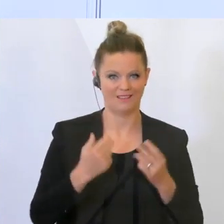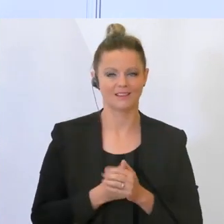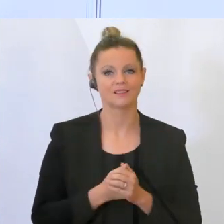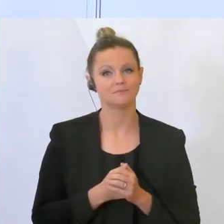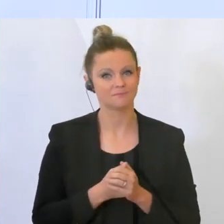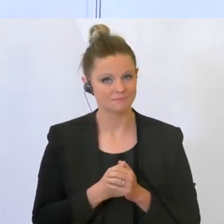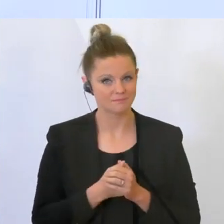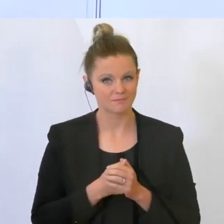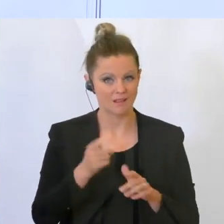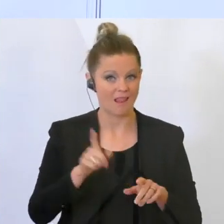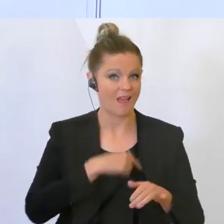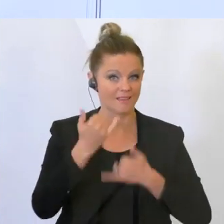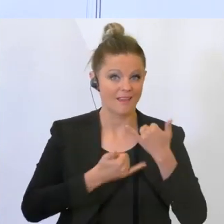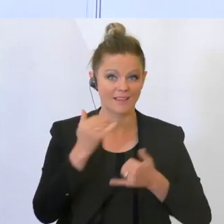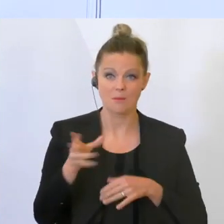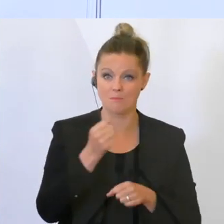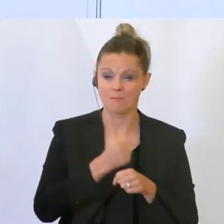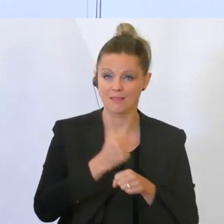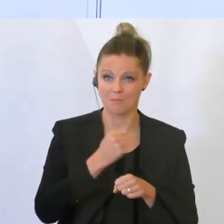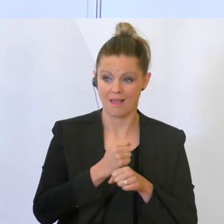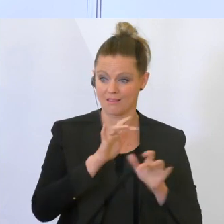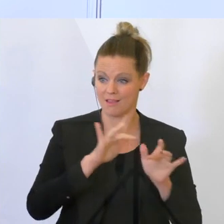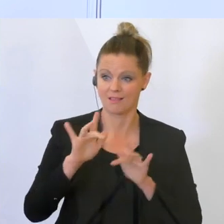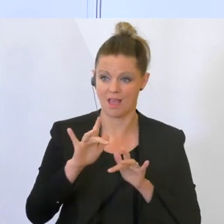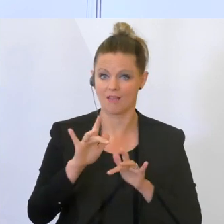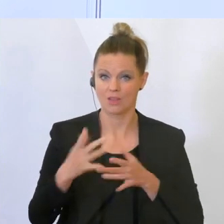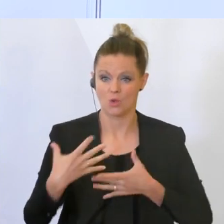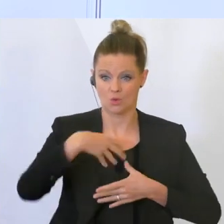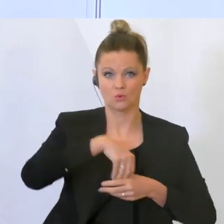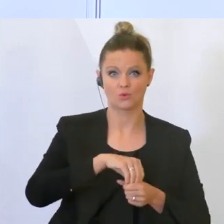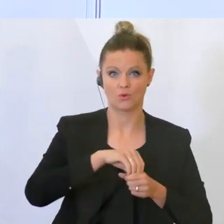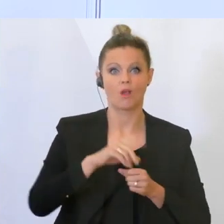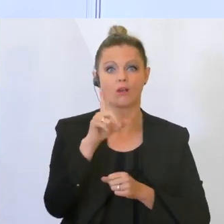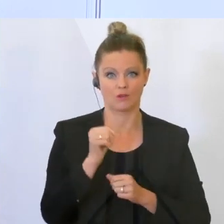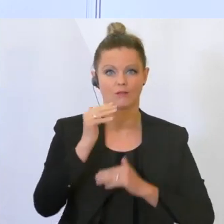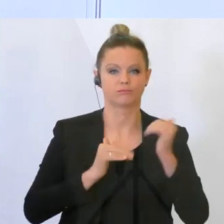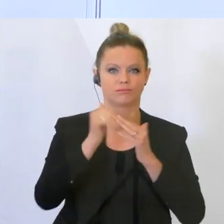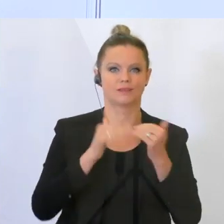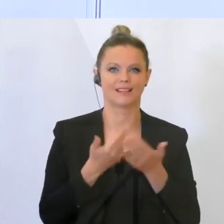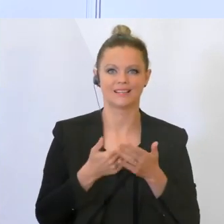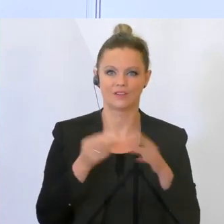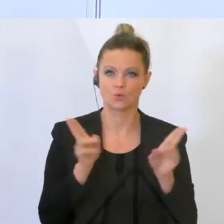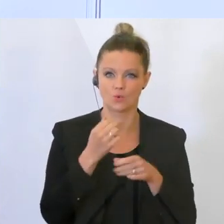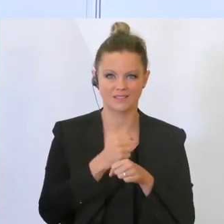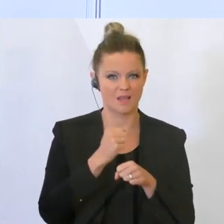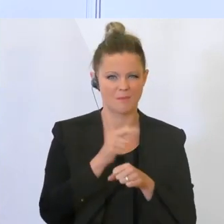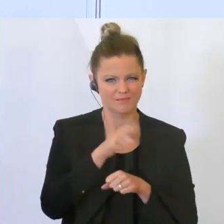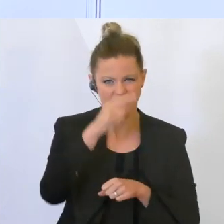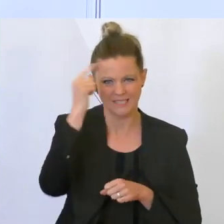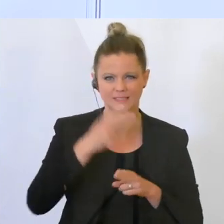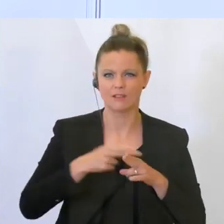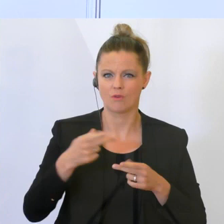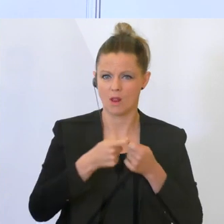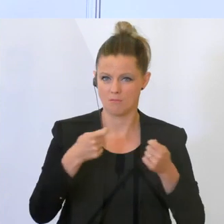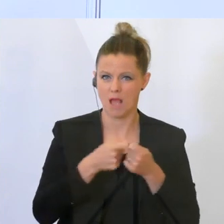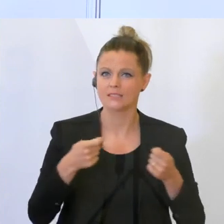eingearbeiteten, auch langjährigen Mitarbeitern wieder starten kann. Und daher ist es logisch, dass die Kurzarbeit eine sinnvolle Maßnahme ist,